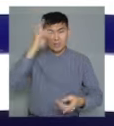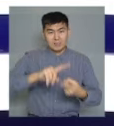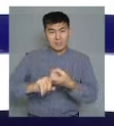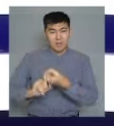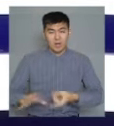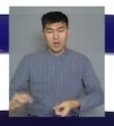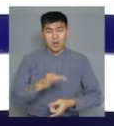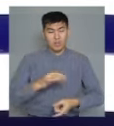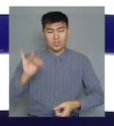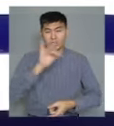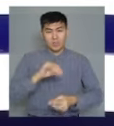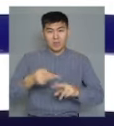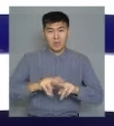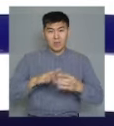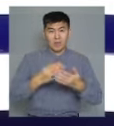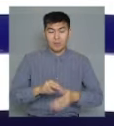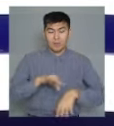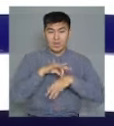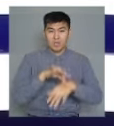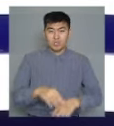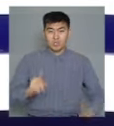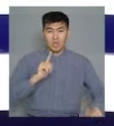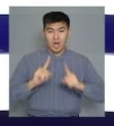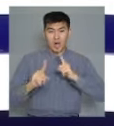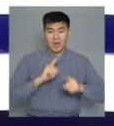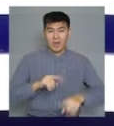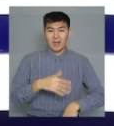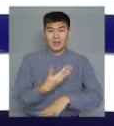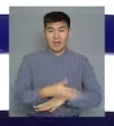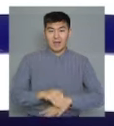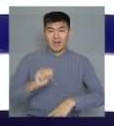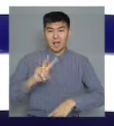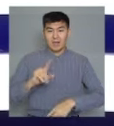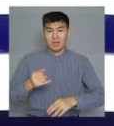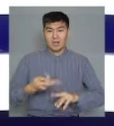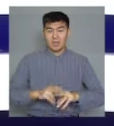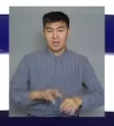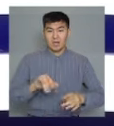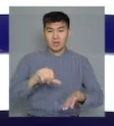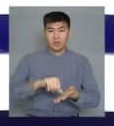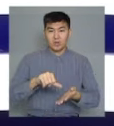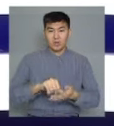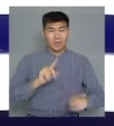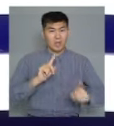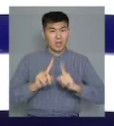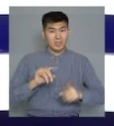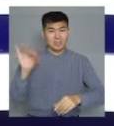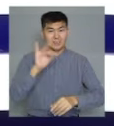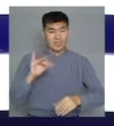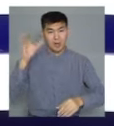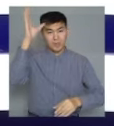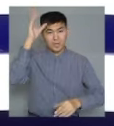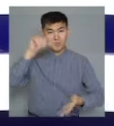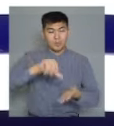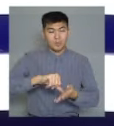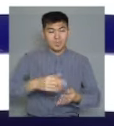с этим в областном историко-краеведческом музее прошел круглый стол для Академика докладами выступили местные исследователи и профессора